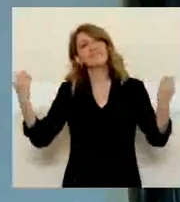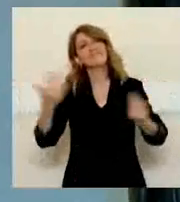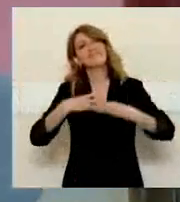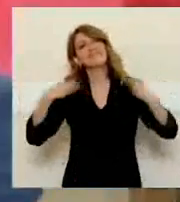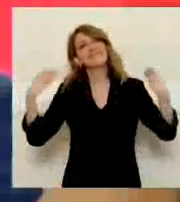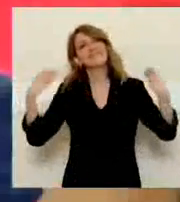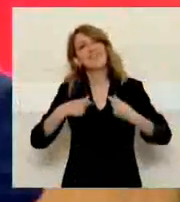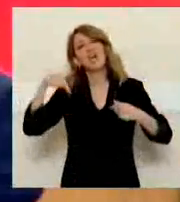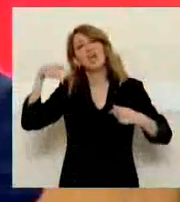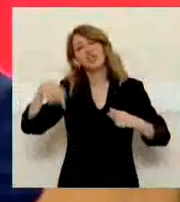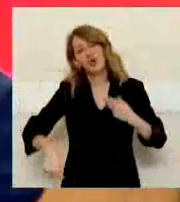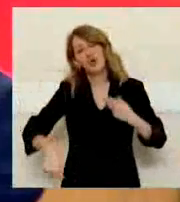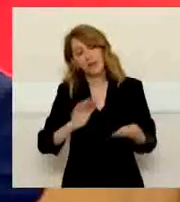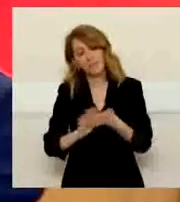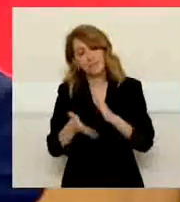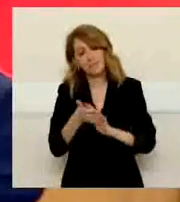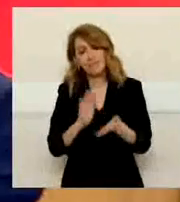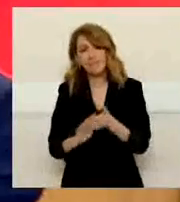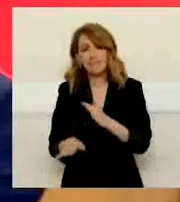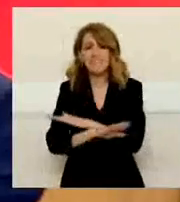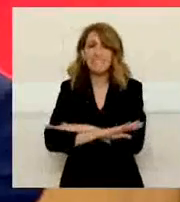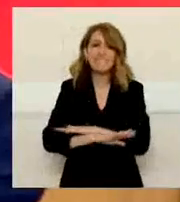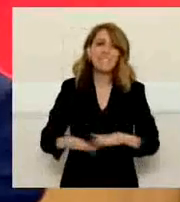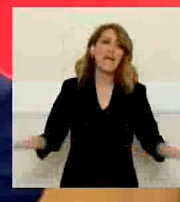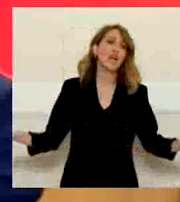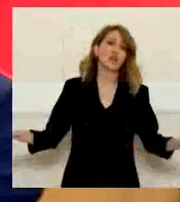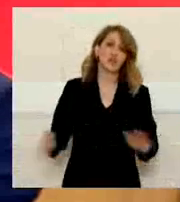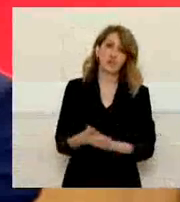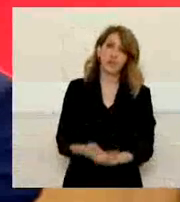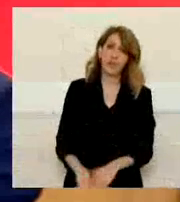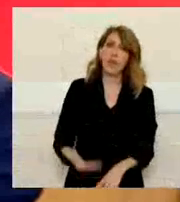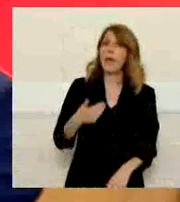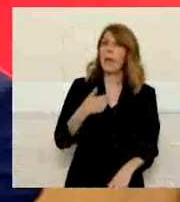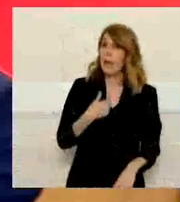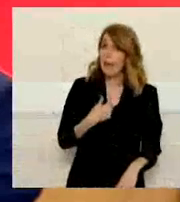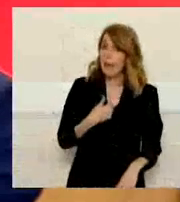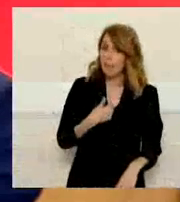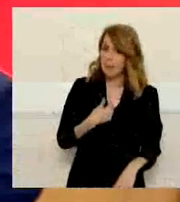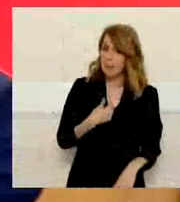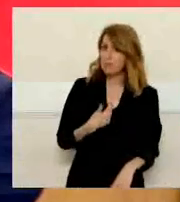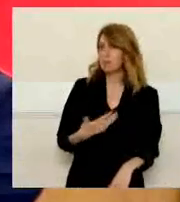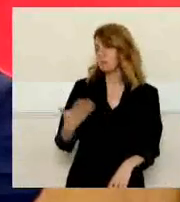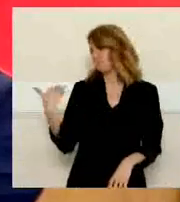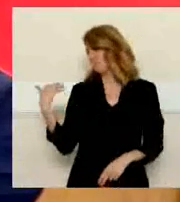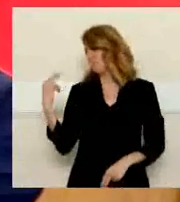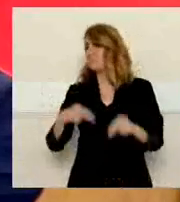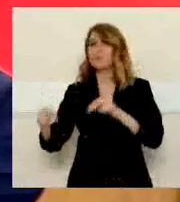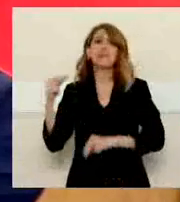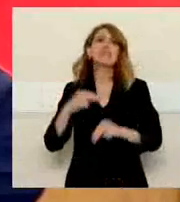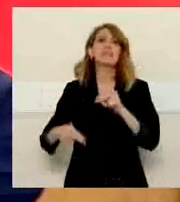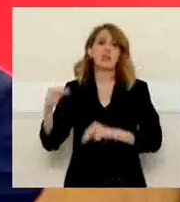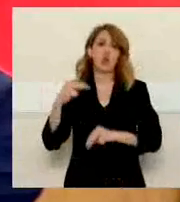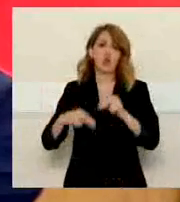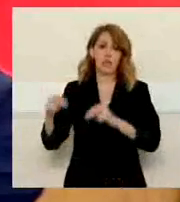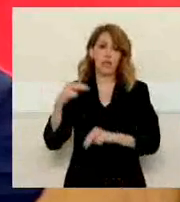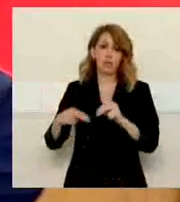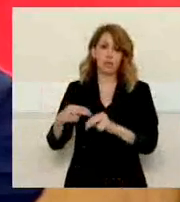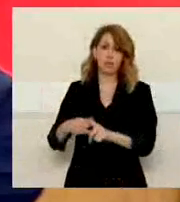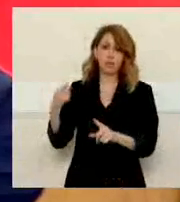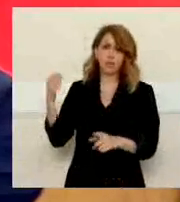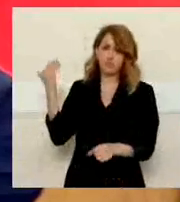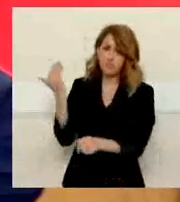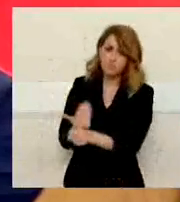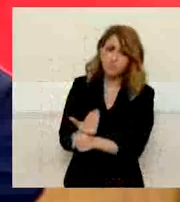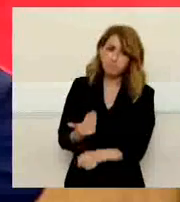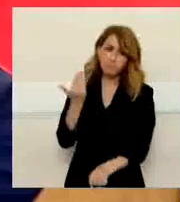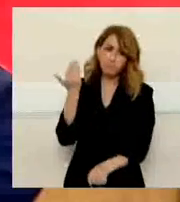Εμείς, στην πρόκληση όλης της προηγούμενης περίοδου της προεκλογικής μέχρι τις 21 του Μάη, απαντήσαμε